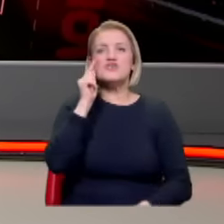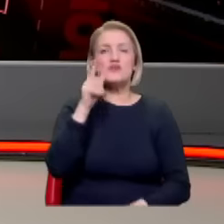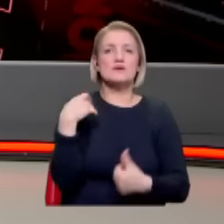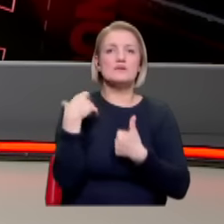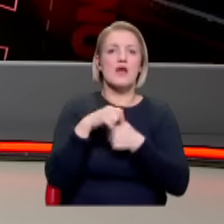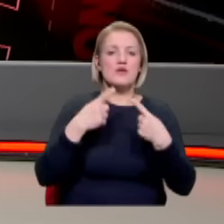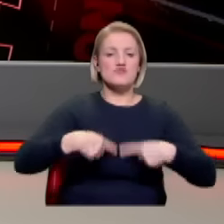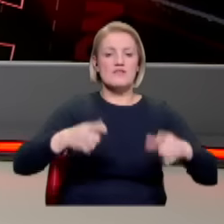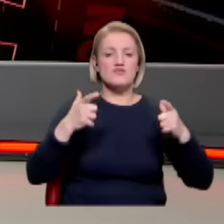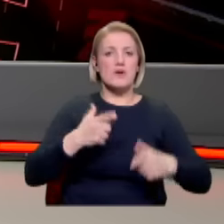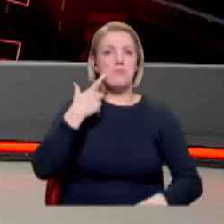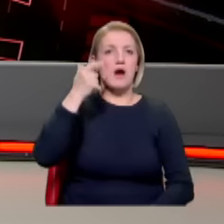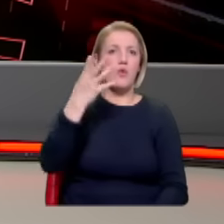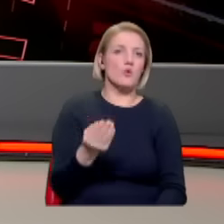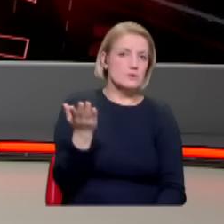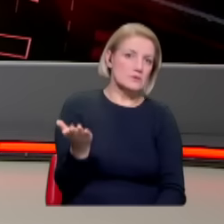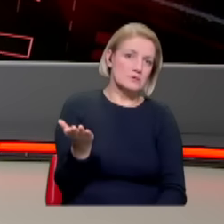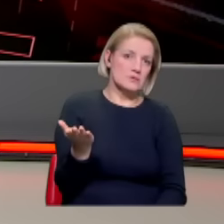tekrar Çevre Şehircilik Bakanı yapıldı.